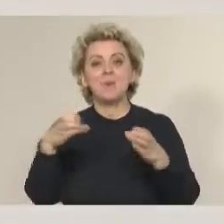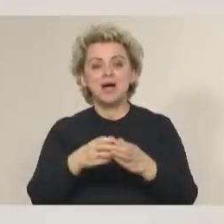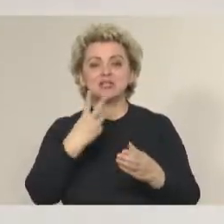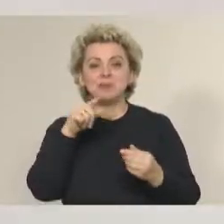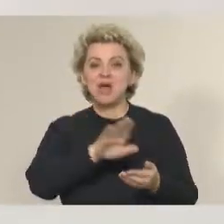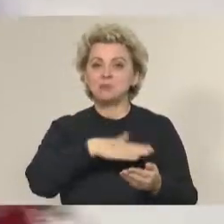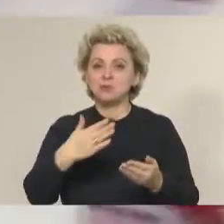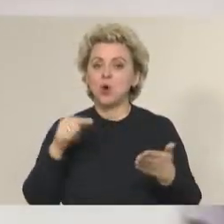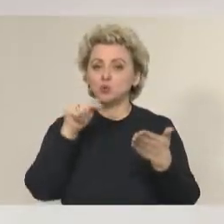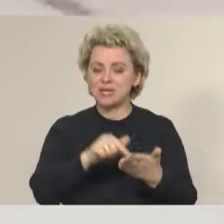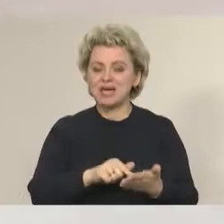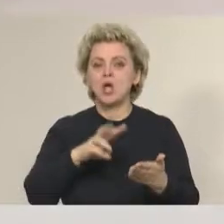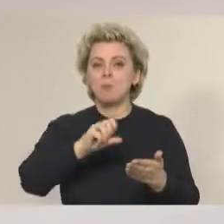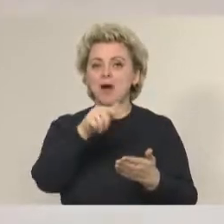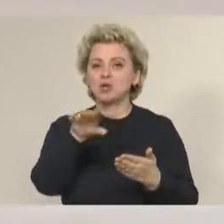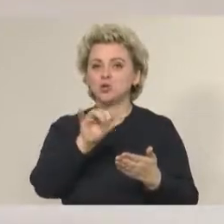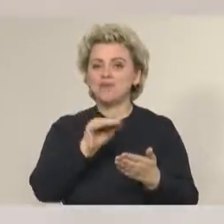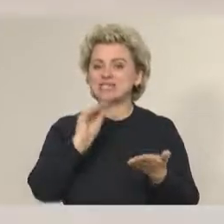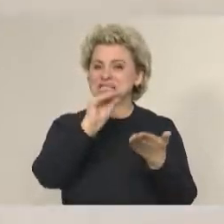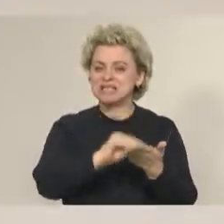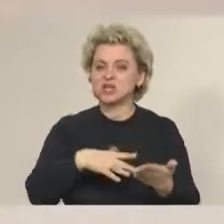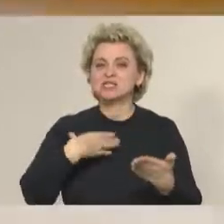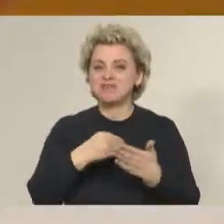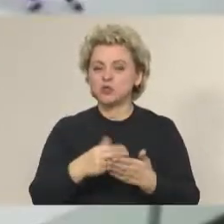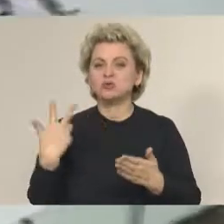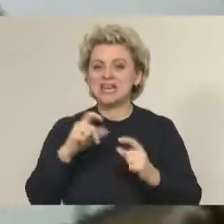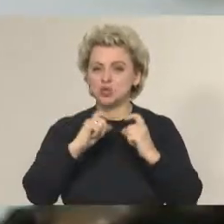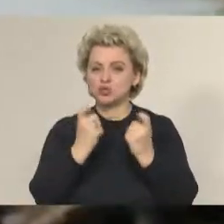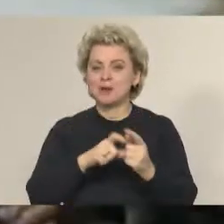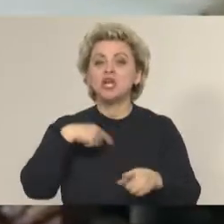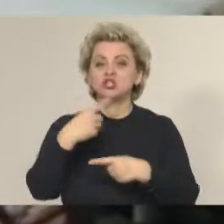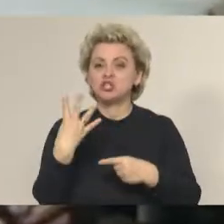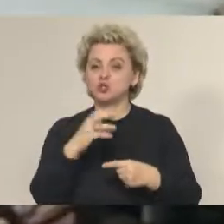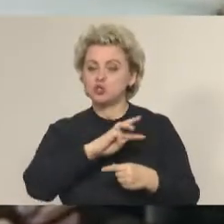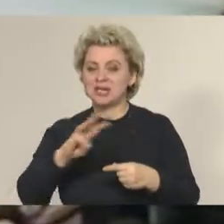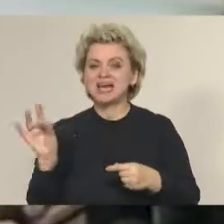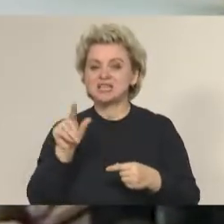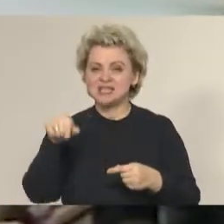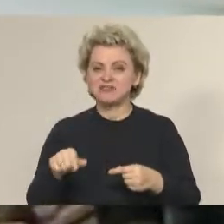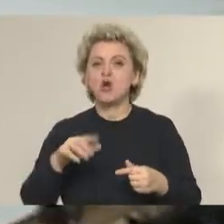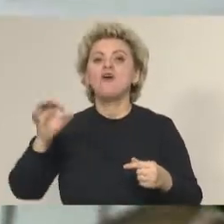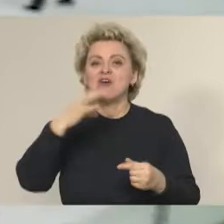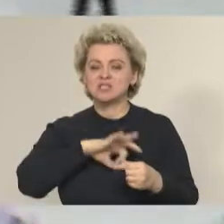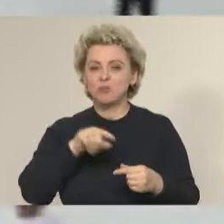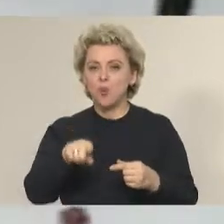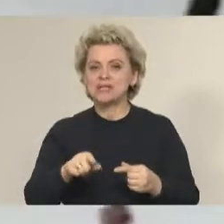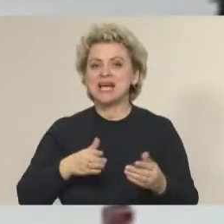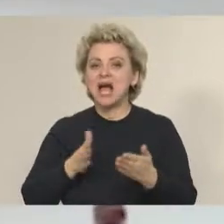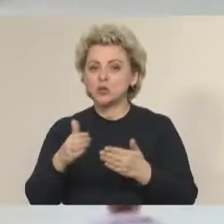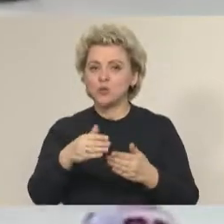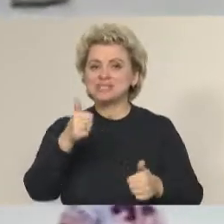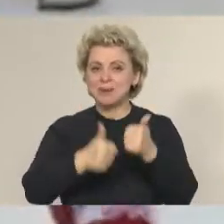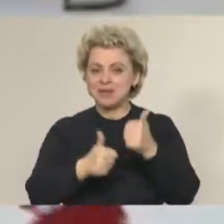привычно обменялись ударами. Мордовия буквально затолкала свою третью шайбу, а через 4 минуты ростовчане воспользовались коньком